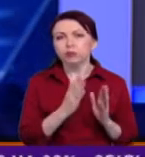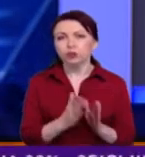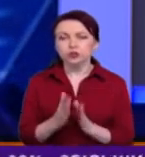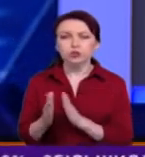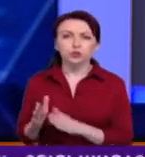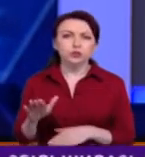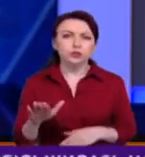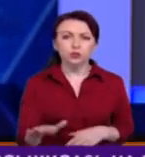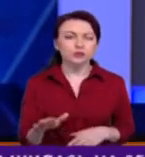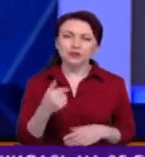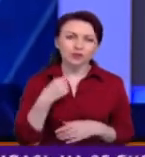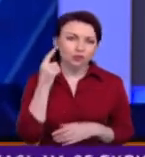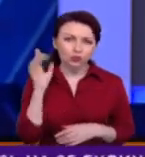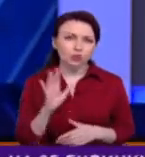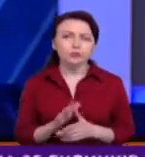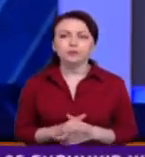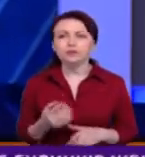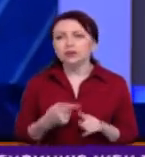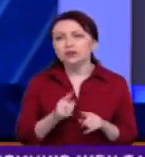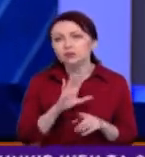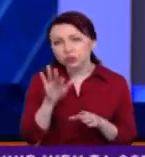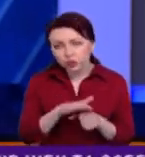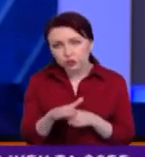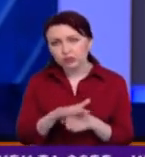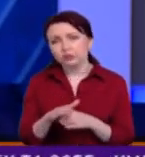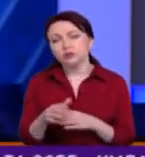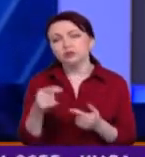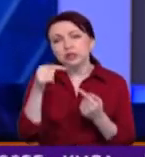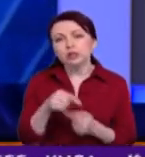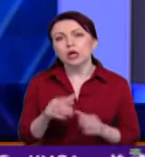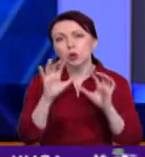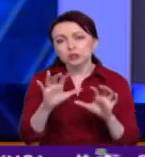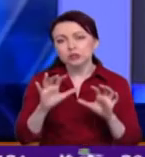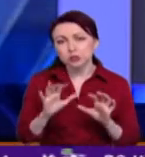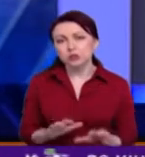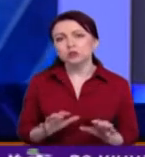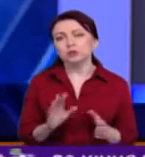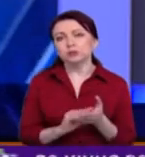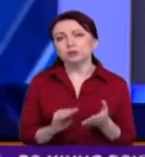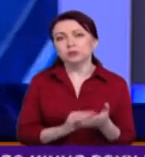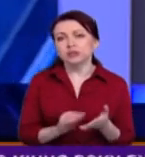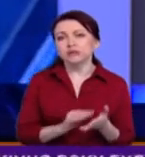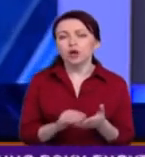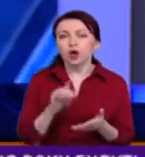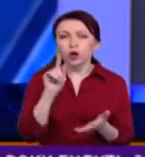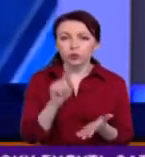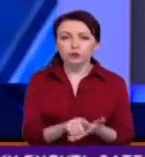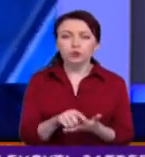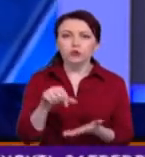процедуру інаугурації. Вона буде дотримана згідно конституційних приписів щодо обов'язковості